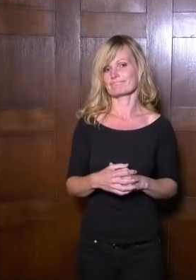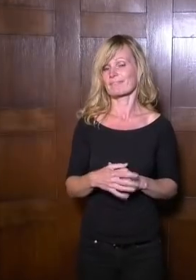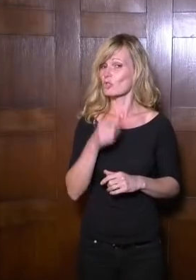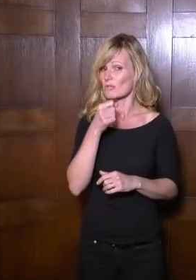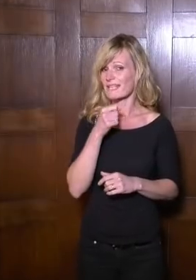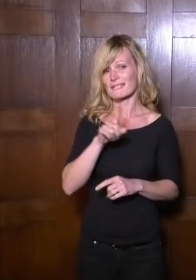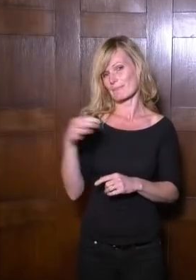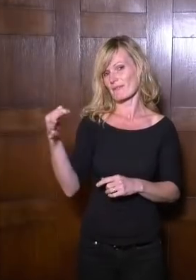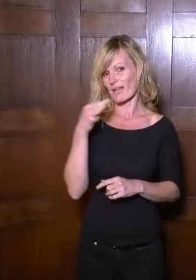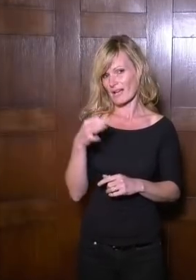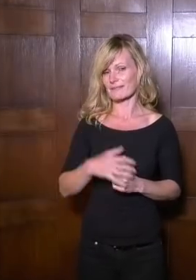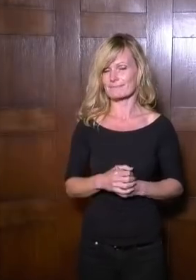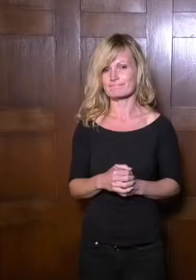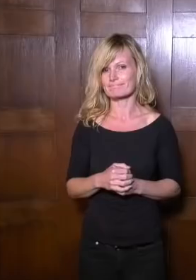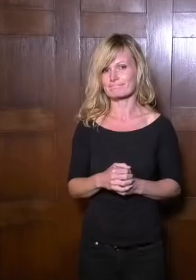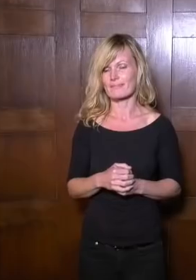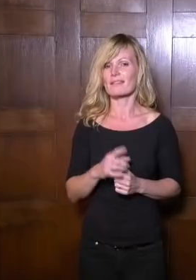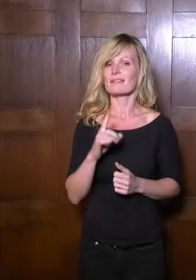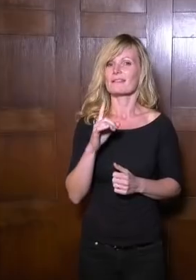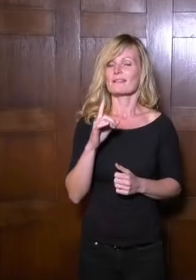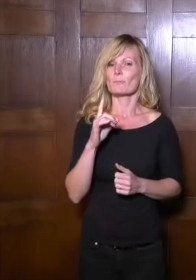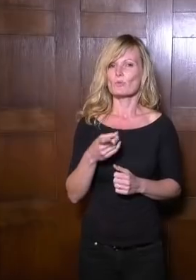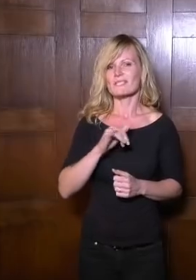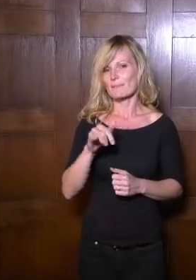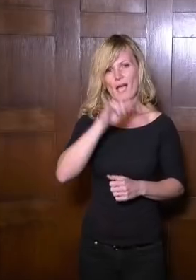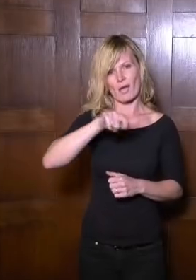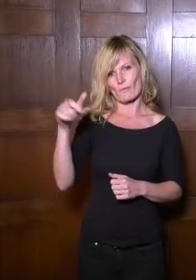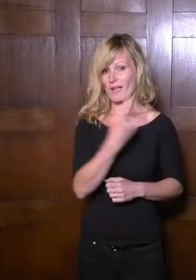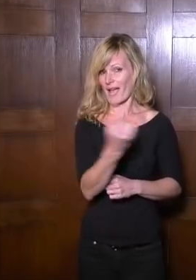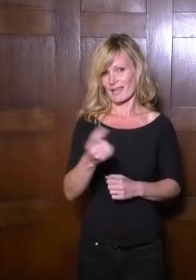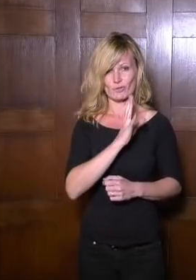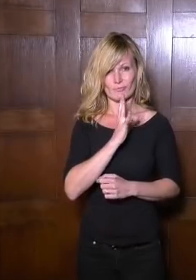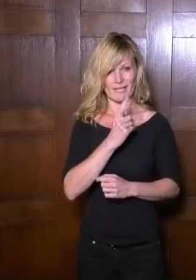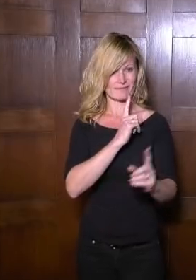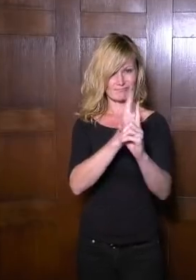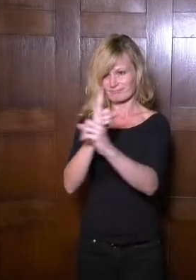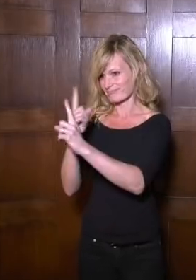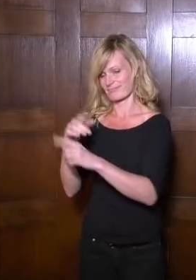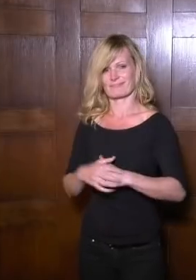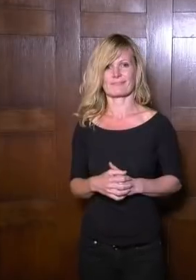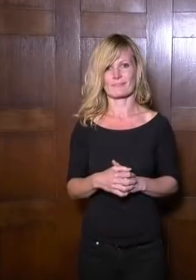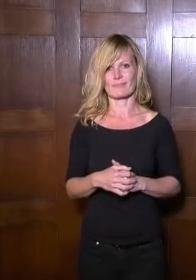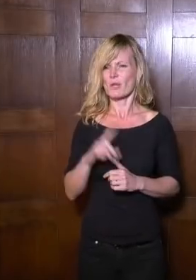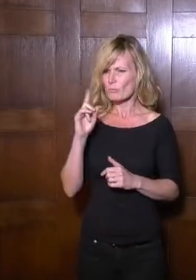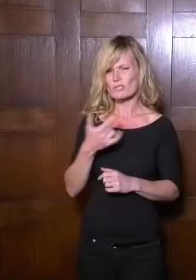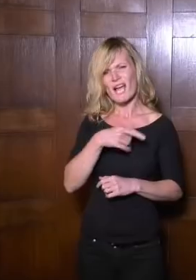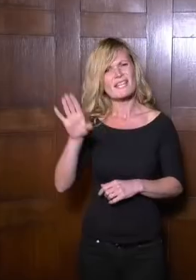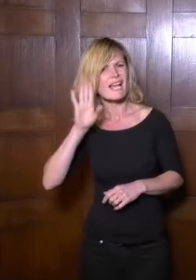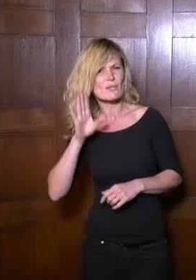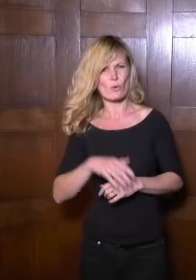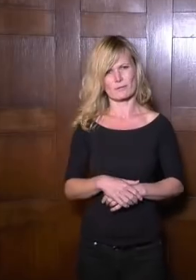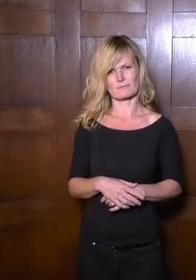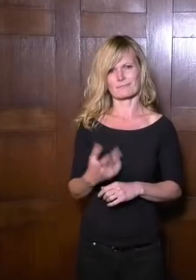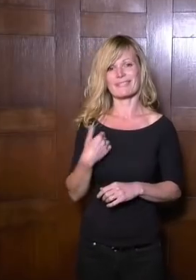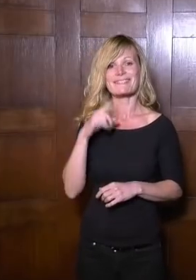immer wieder gefragt worden, muss man mit jedem reden? Ist jede Meinung, muss man sich alles anhören? Ich finde,